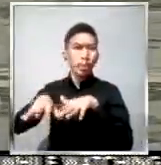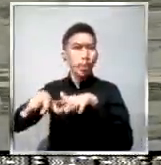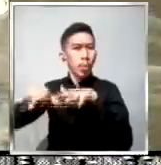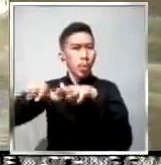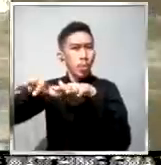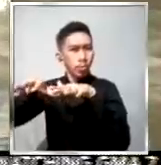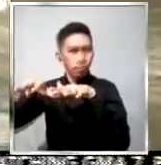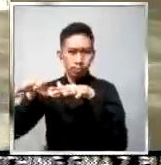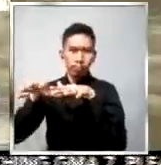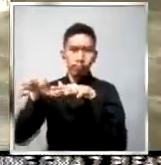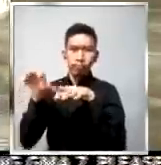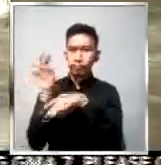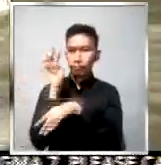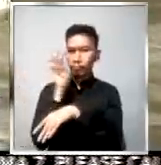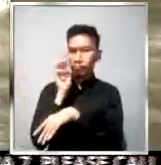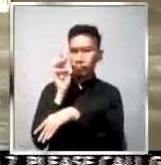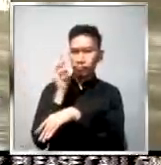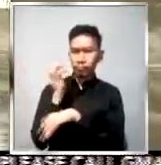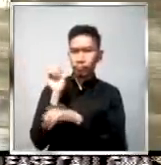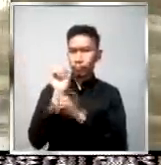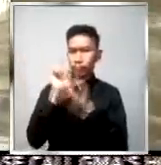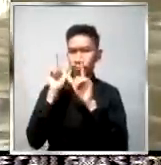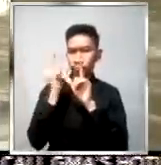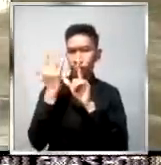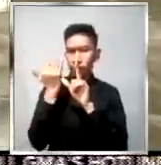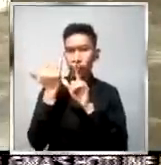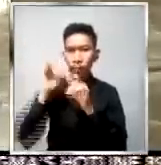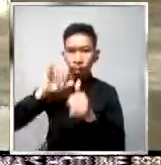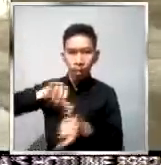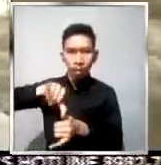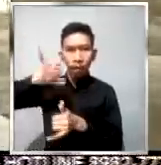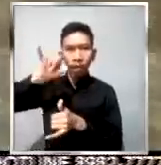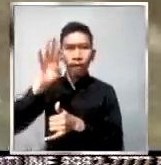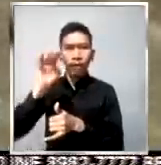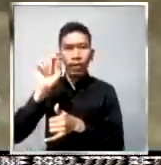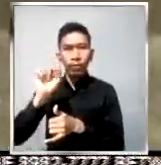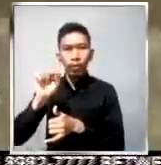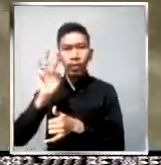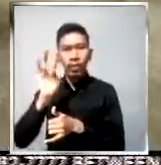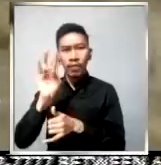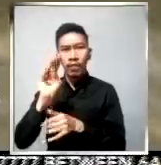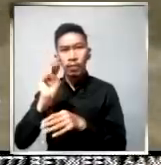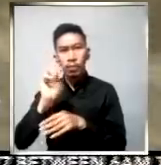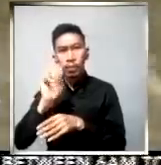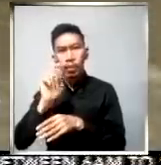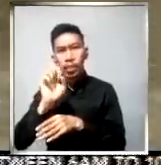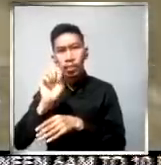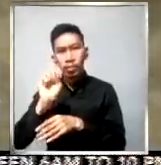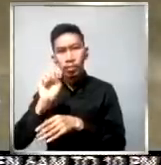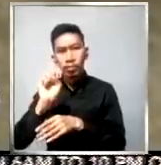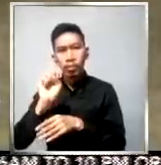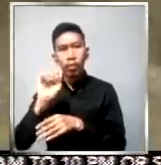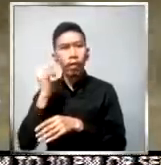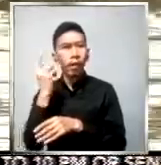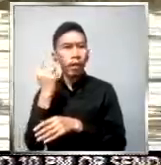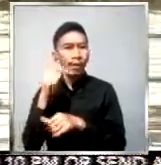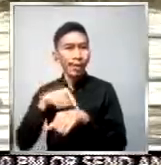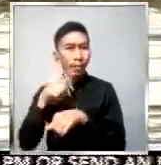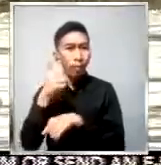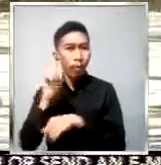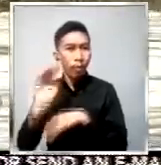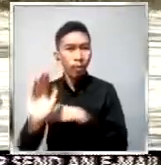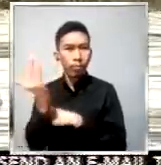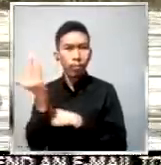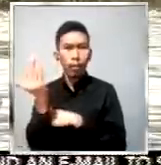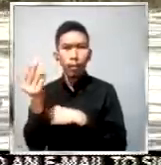pamahalaan. Umabot ito sa 14.7 meters kaninang alas 10 ng umaga. Kaunti na lang ay aabot na sa 15 meters na hudyat ng